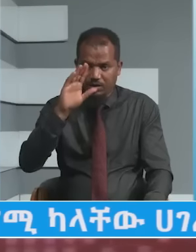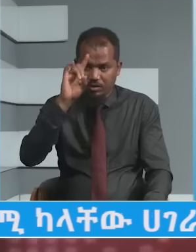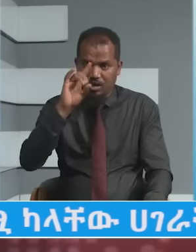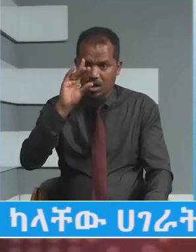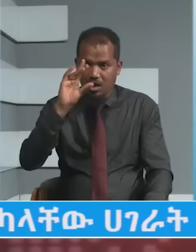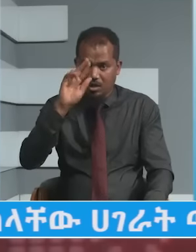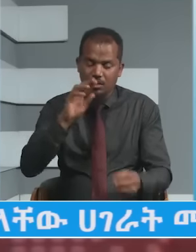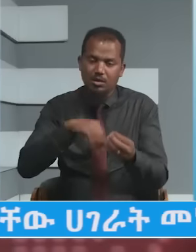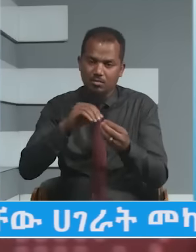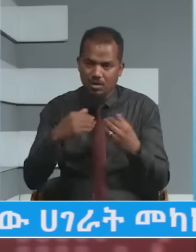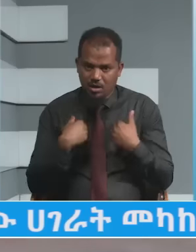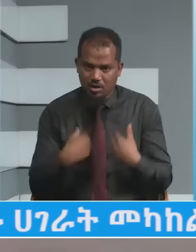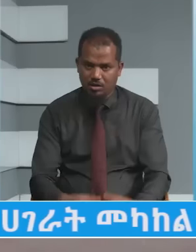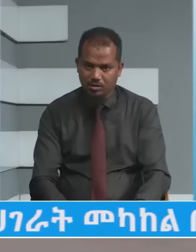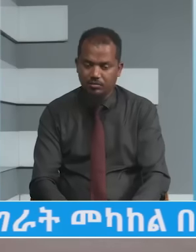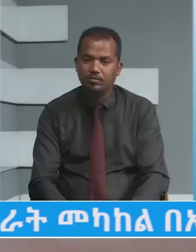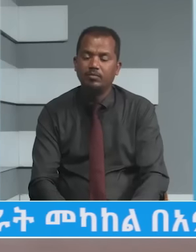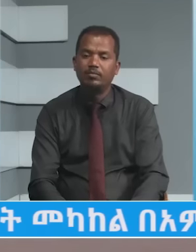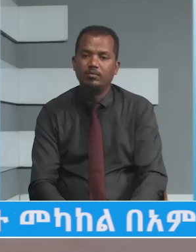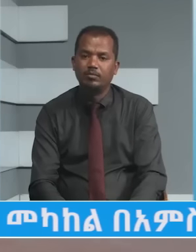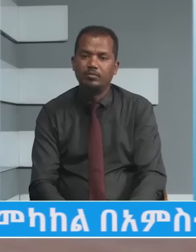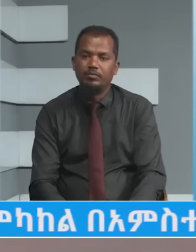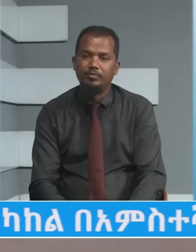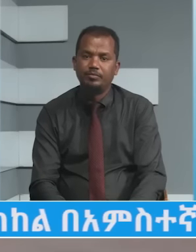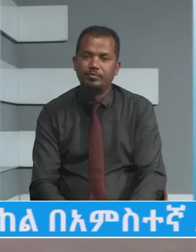ገዛኸኝ ተጨማሪ አለው።